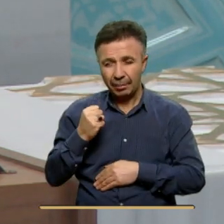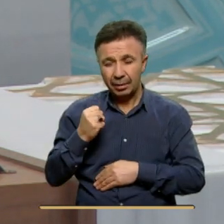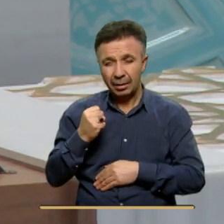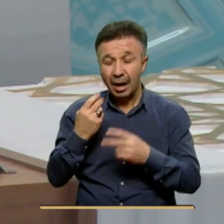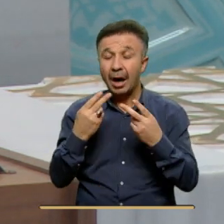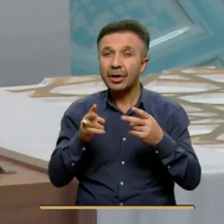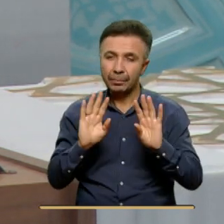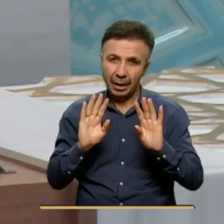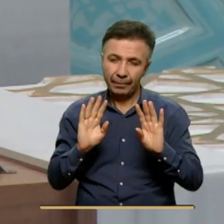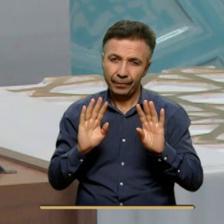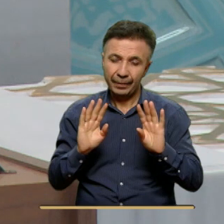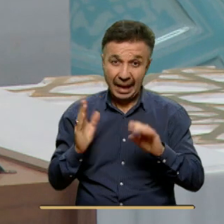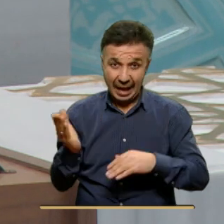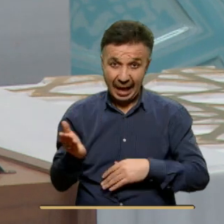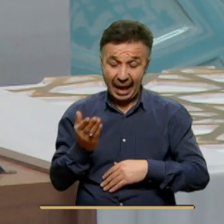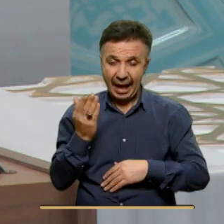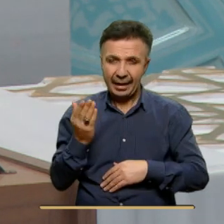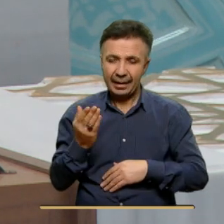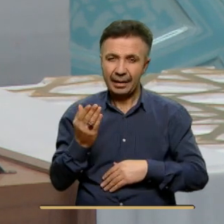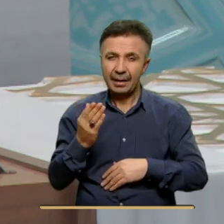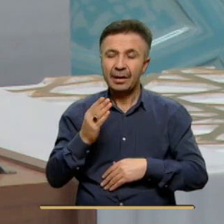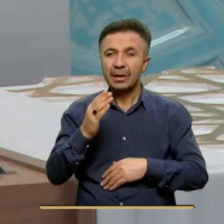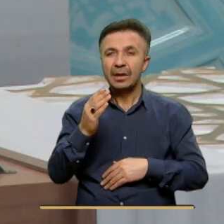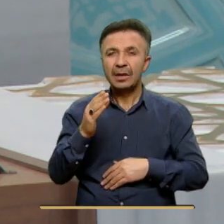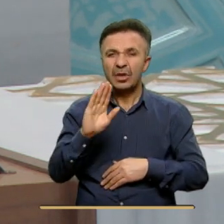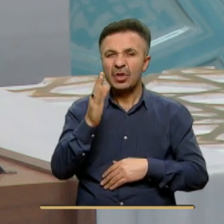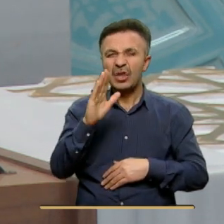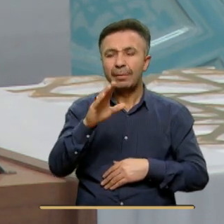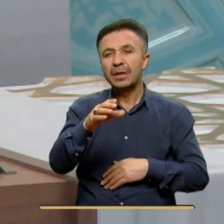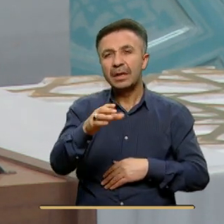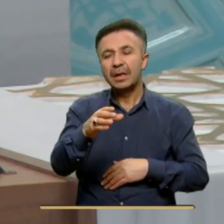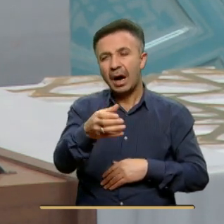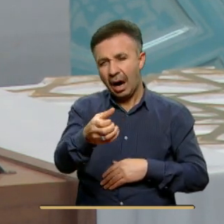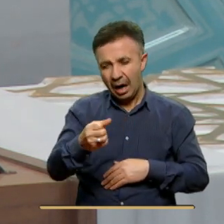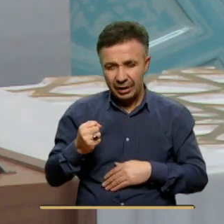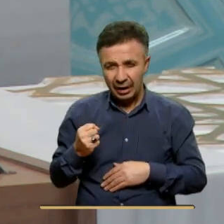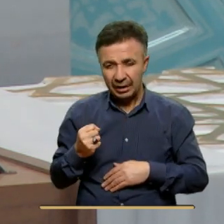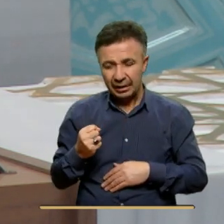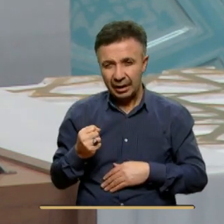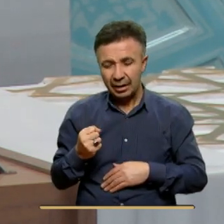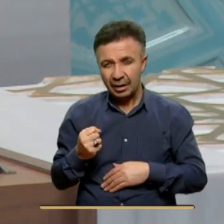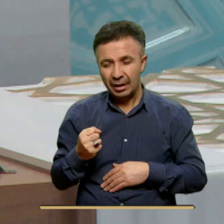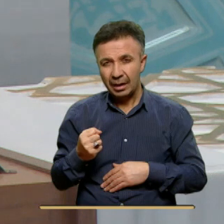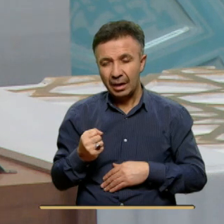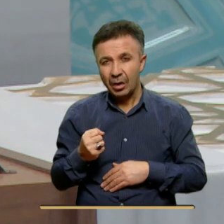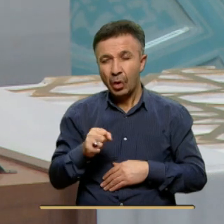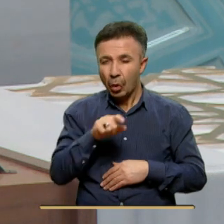sakın. Eğer açarsan oraya düşer, yoldan çıkarsın